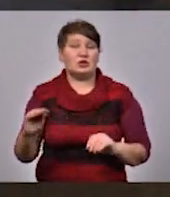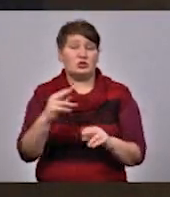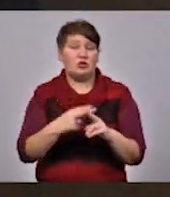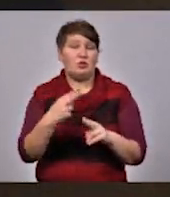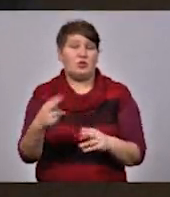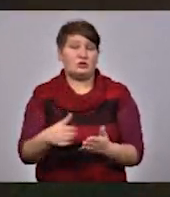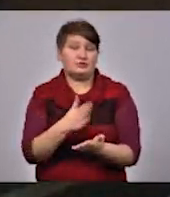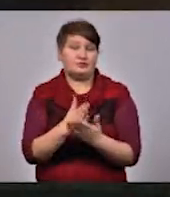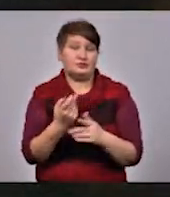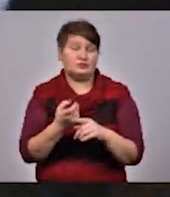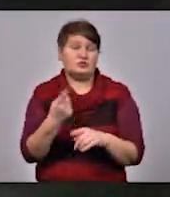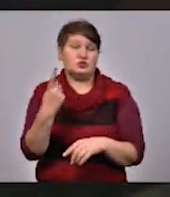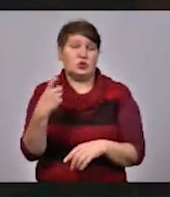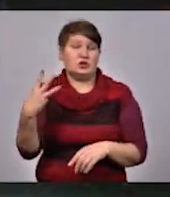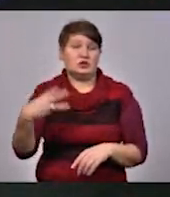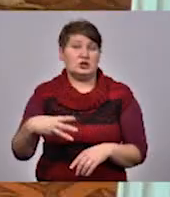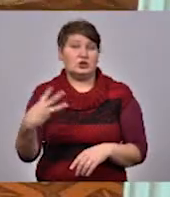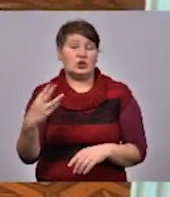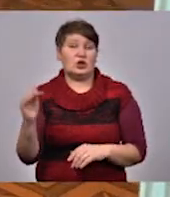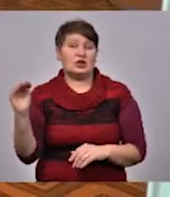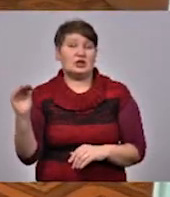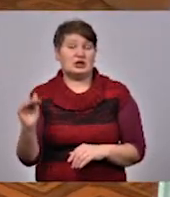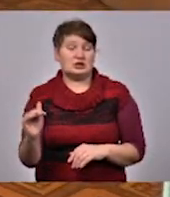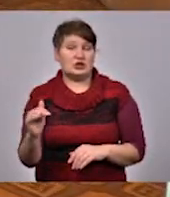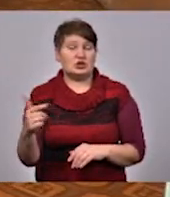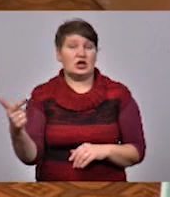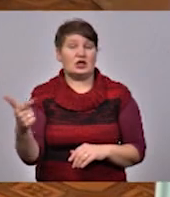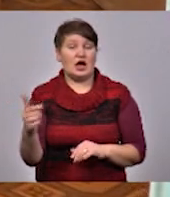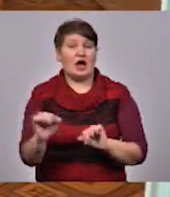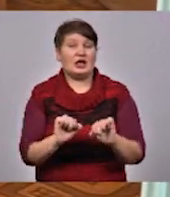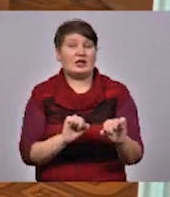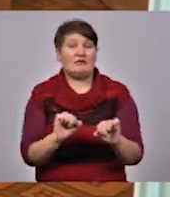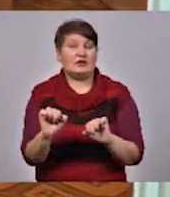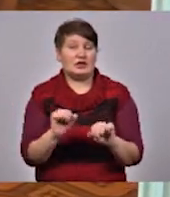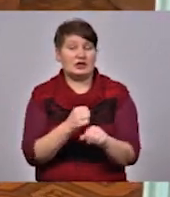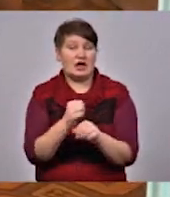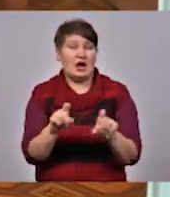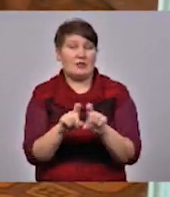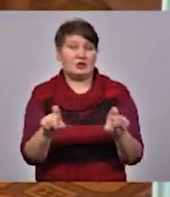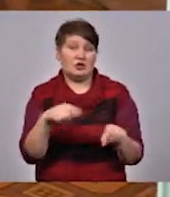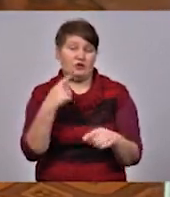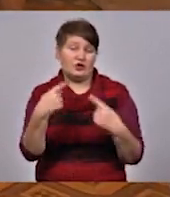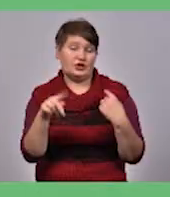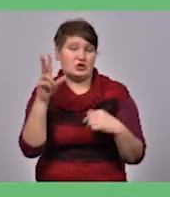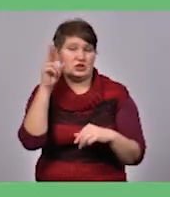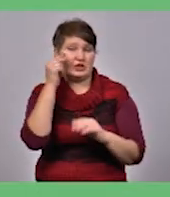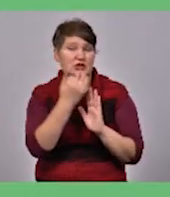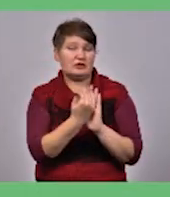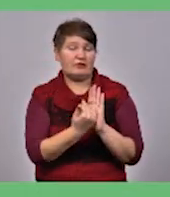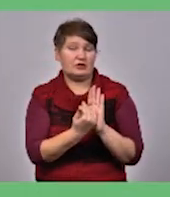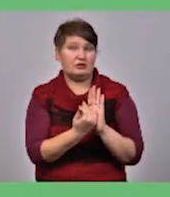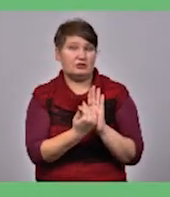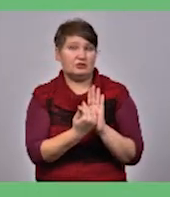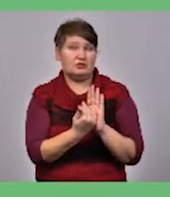становив трохи більше 133 тисяч гривень. А от керівниця комунальної аптеки Людмила Кунько називає інші цифри. На 1